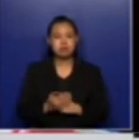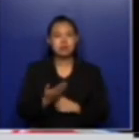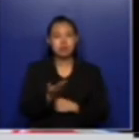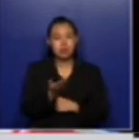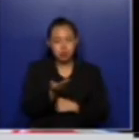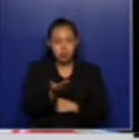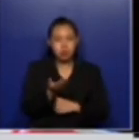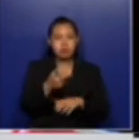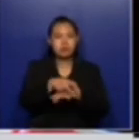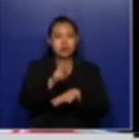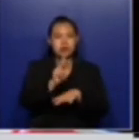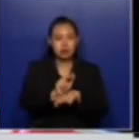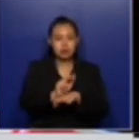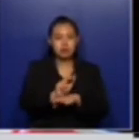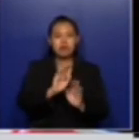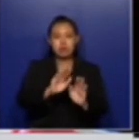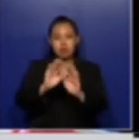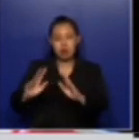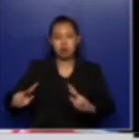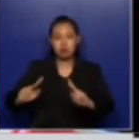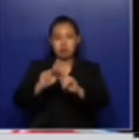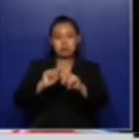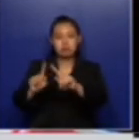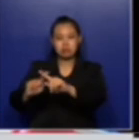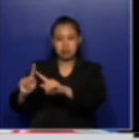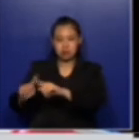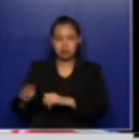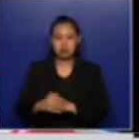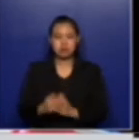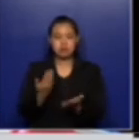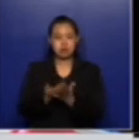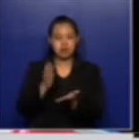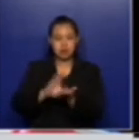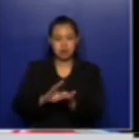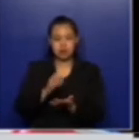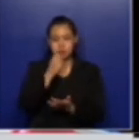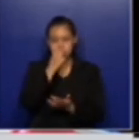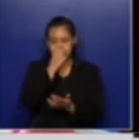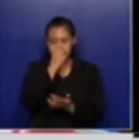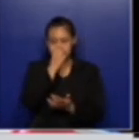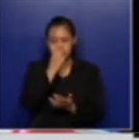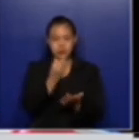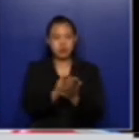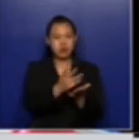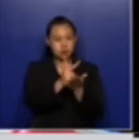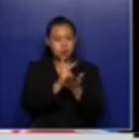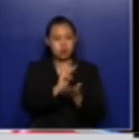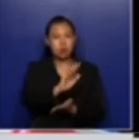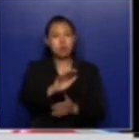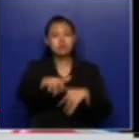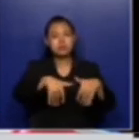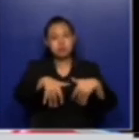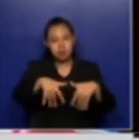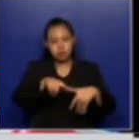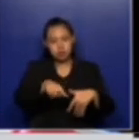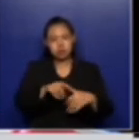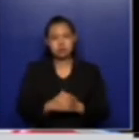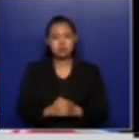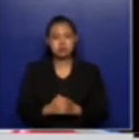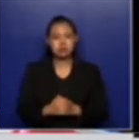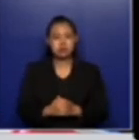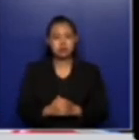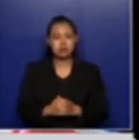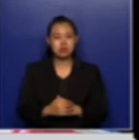ท่านประธานผ่านไปทุกกระทรวงนะคะว่าการใช้งบประมาณตรงนี้ก็คือเป็นเงินกู้ของพี่น้องประชาชนก็อยาก